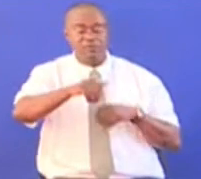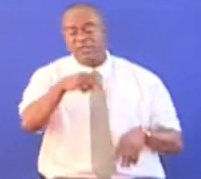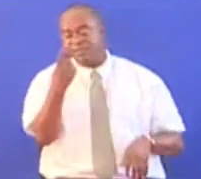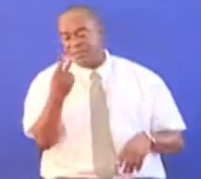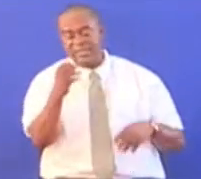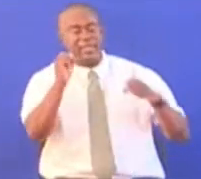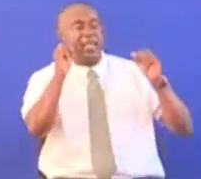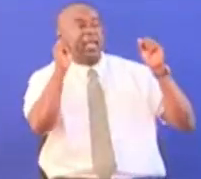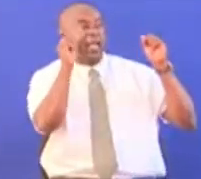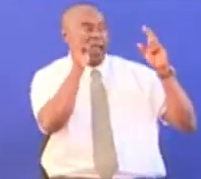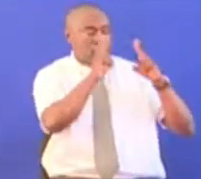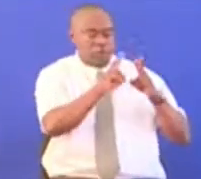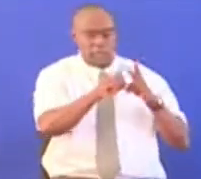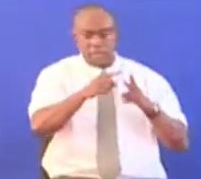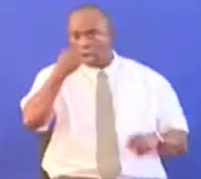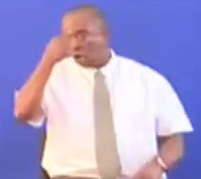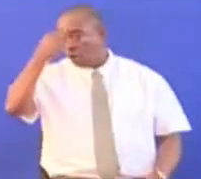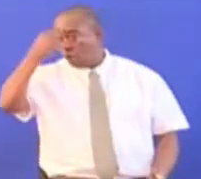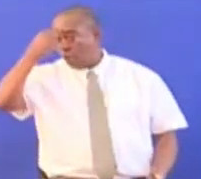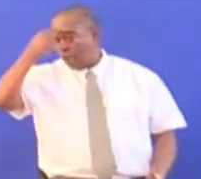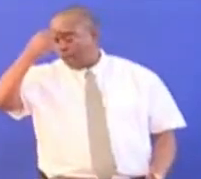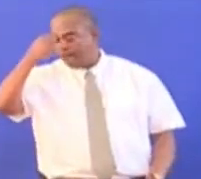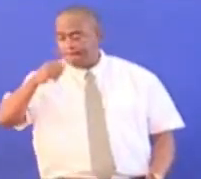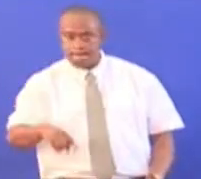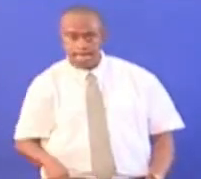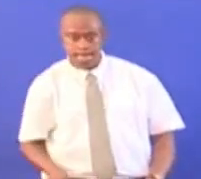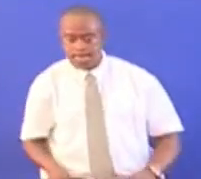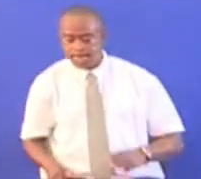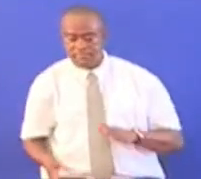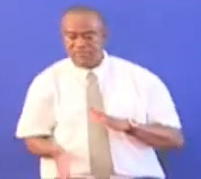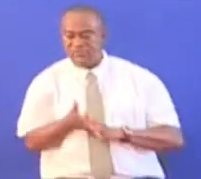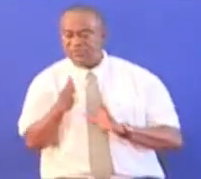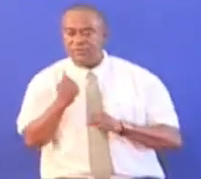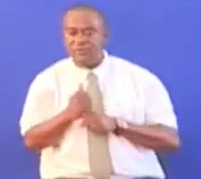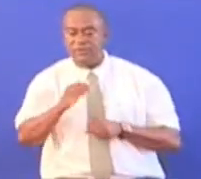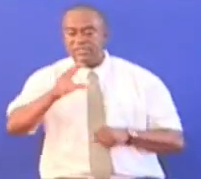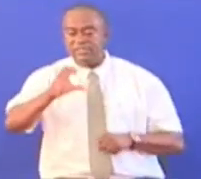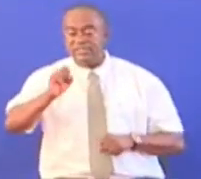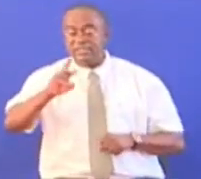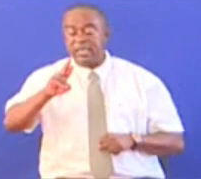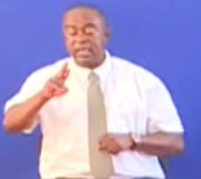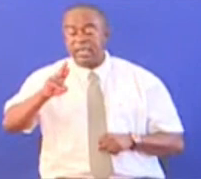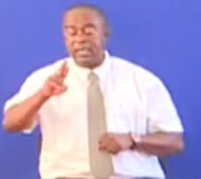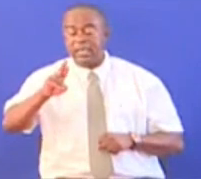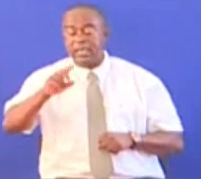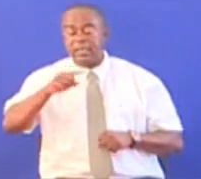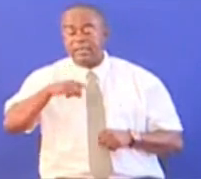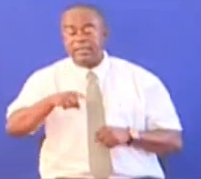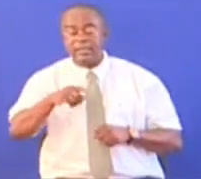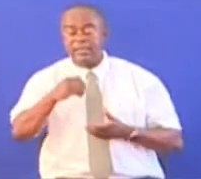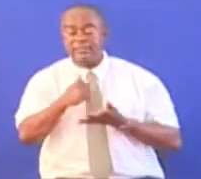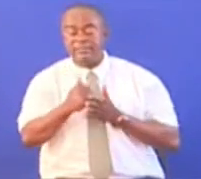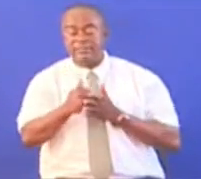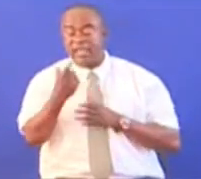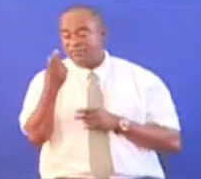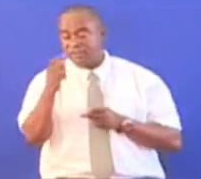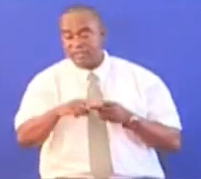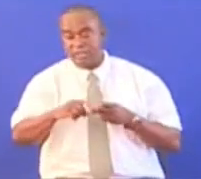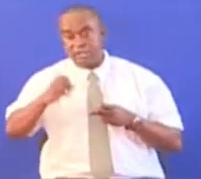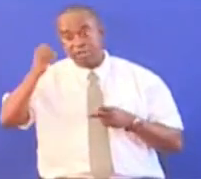Arusha na Dodoma, na miongoni mwa vyanzo vya mapato ni CSR za miradi mikubwa katika sekta ya fedha, nishati na